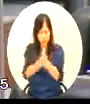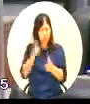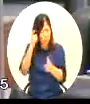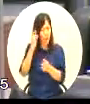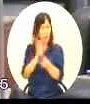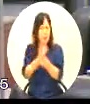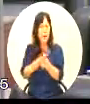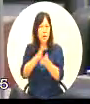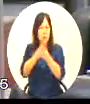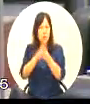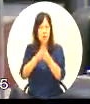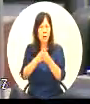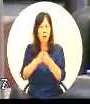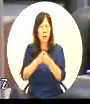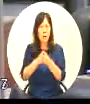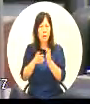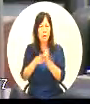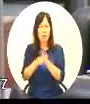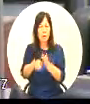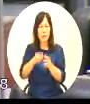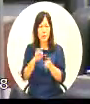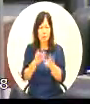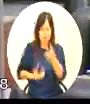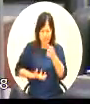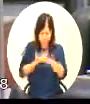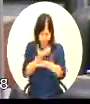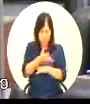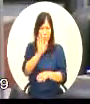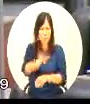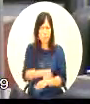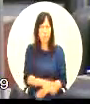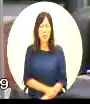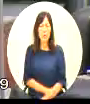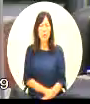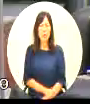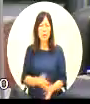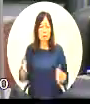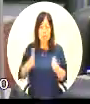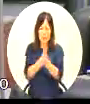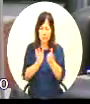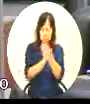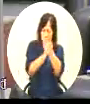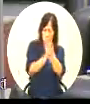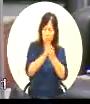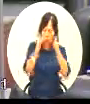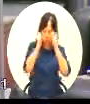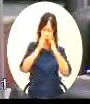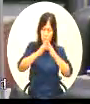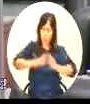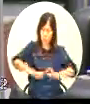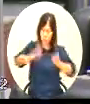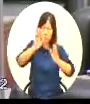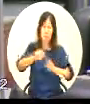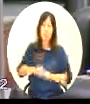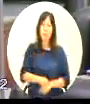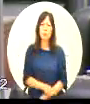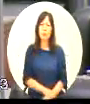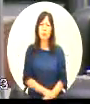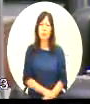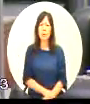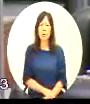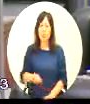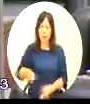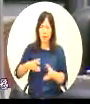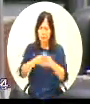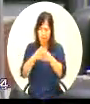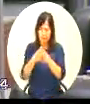哦，没有区域立委哈，愿意来投入，好，然后来一起推动高雄市的进步的话，那我觉得我们是一股很